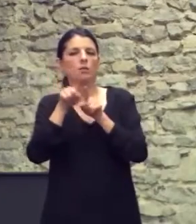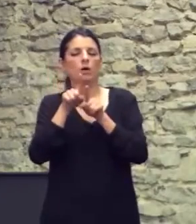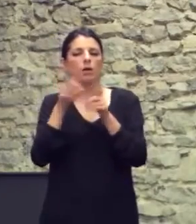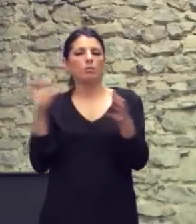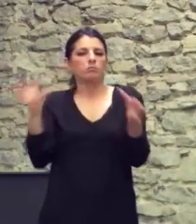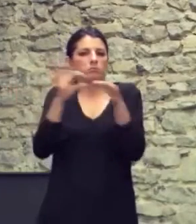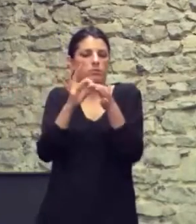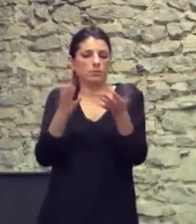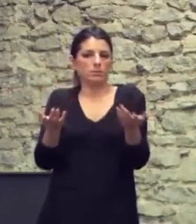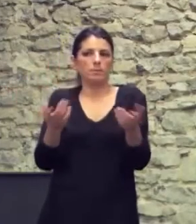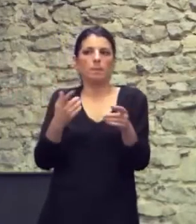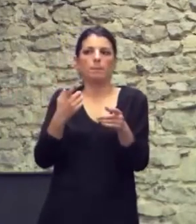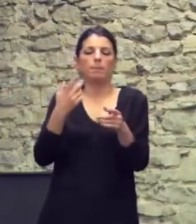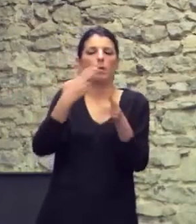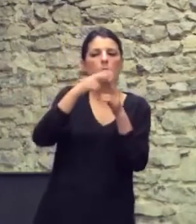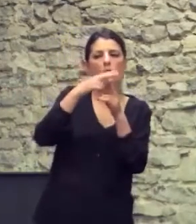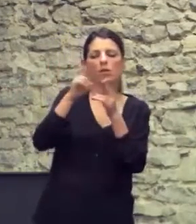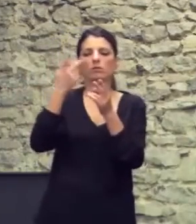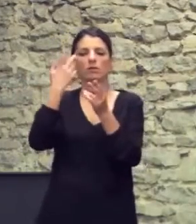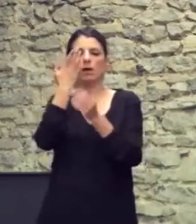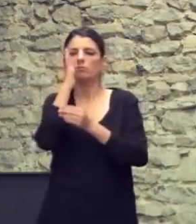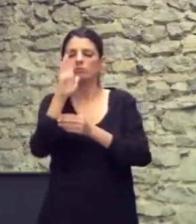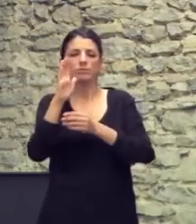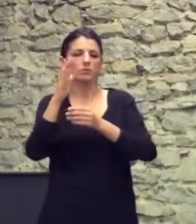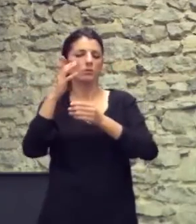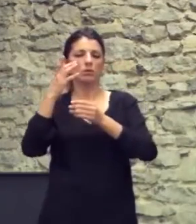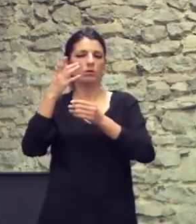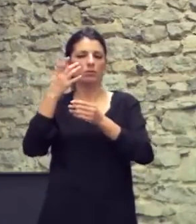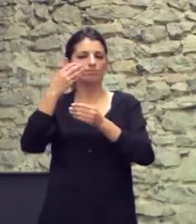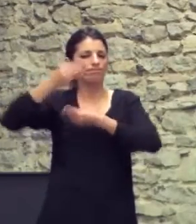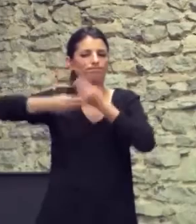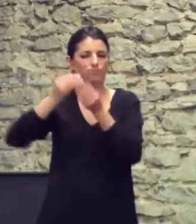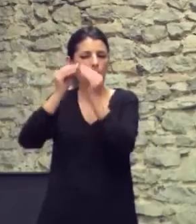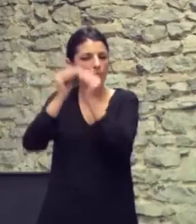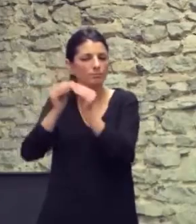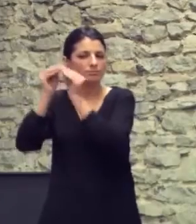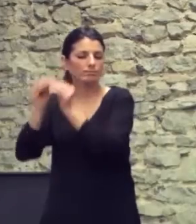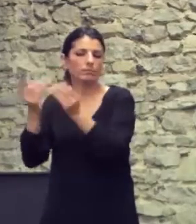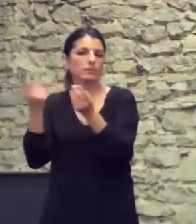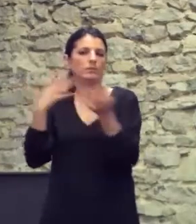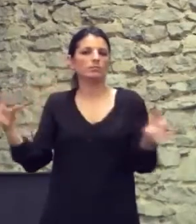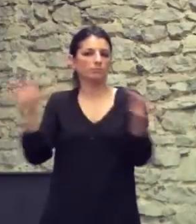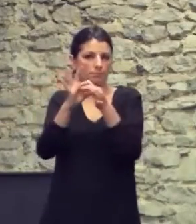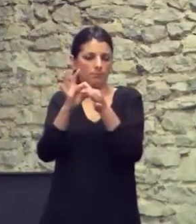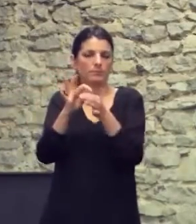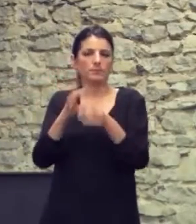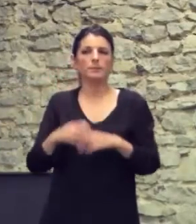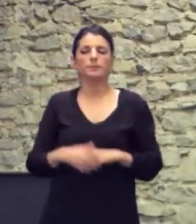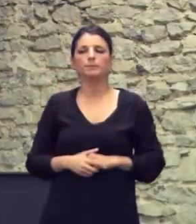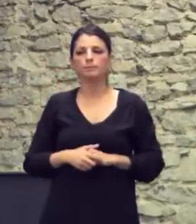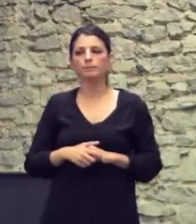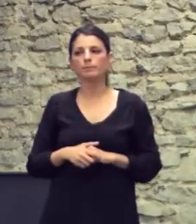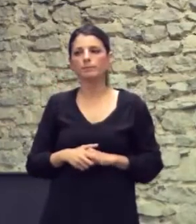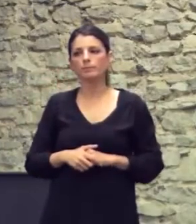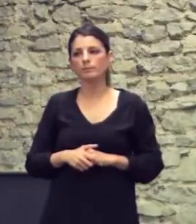egiten diren jarduerak eta bar. Eta guri tokatzen zaigula benetan begirada alik eta urrunen jartzea. Izango da